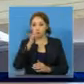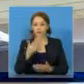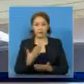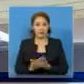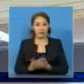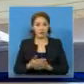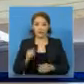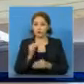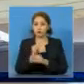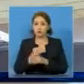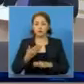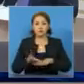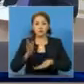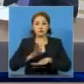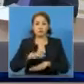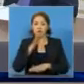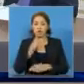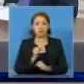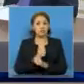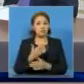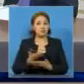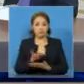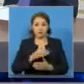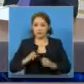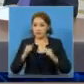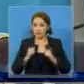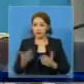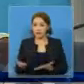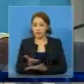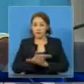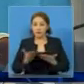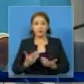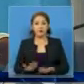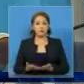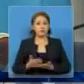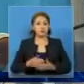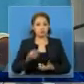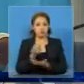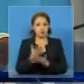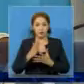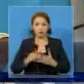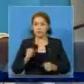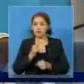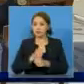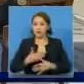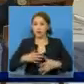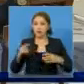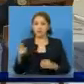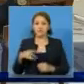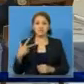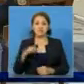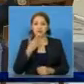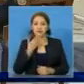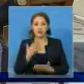созданная в трудный период как костяк нашего единства выполняет возможно на нее священную миссию более 130